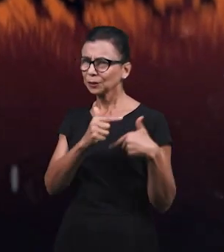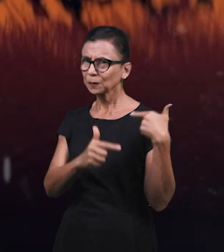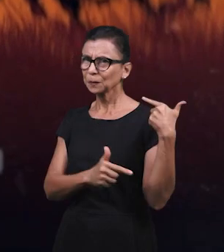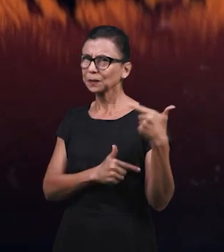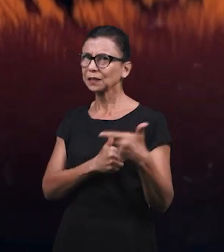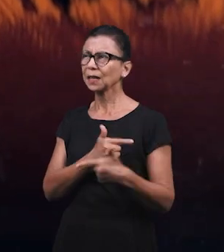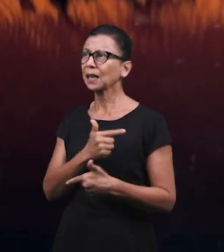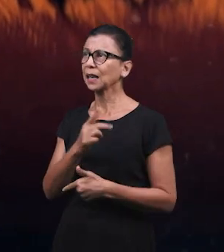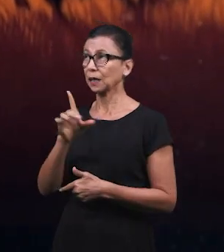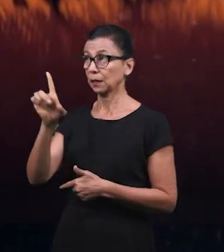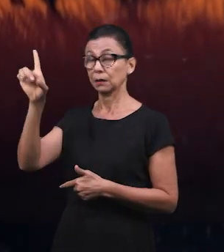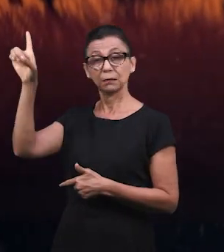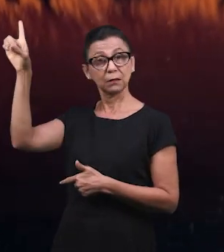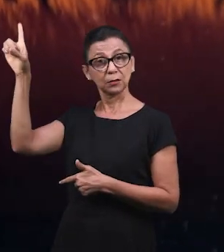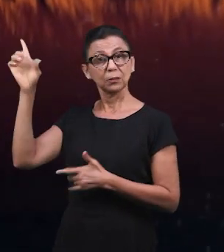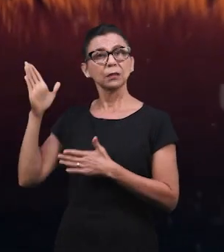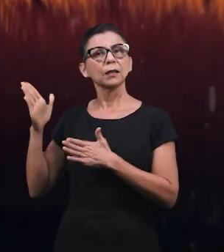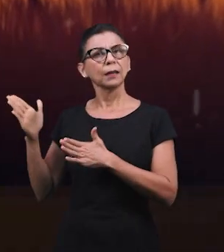верный.